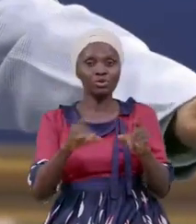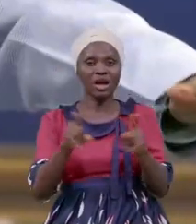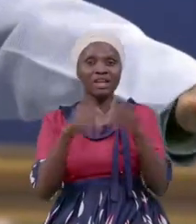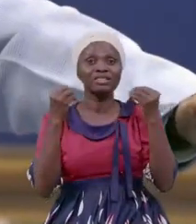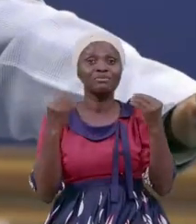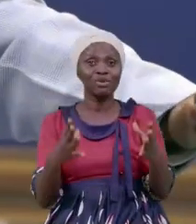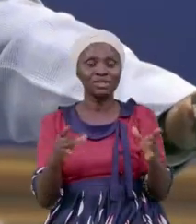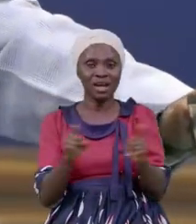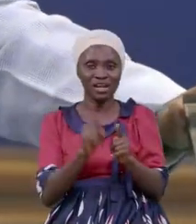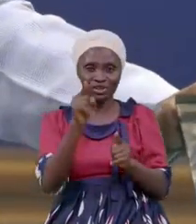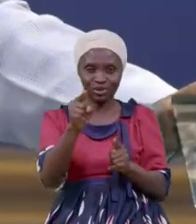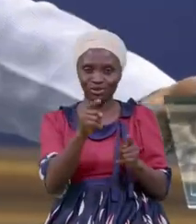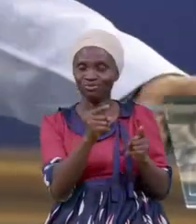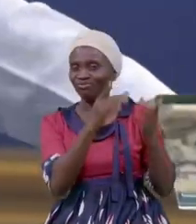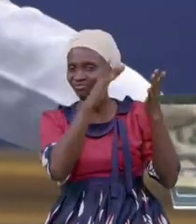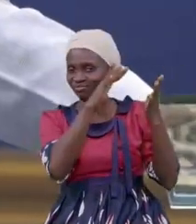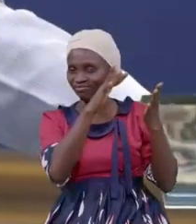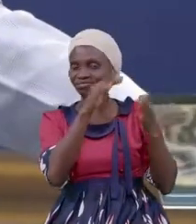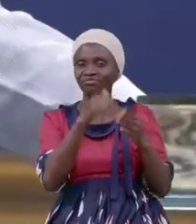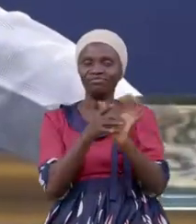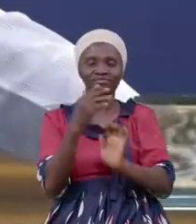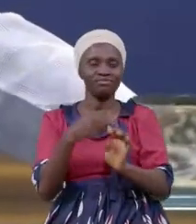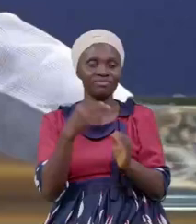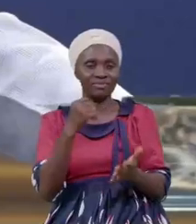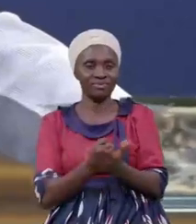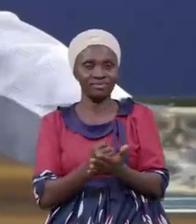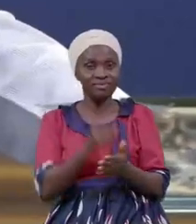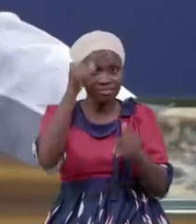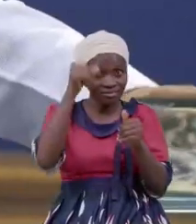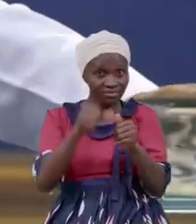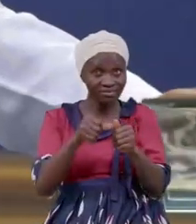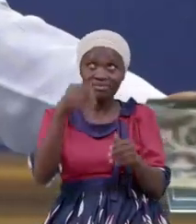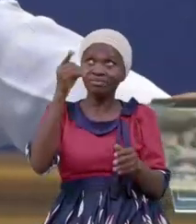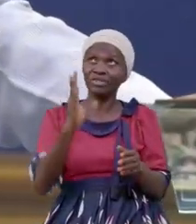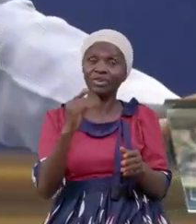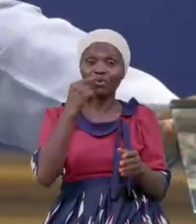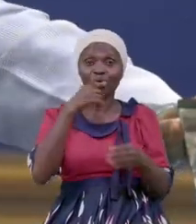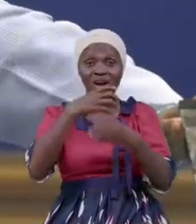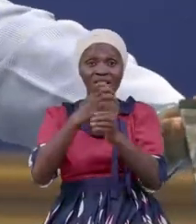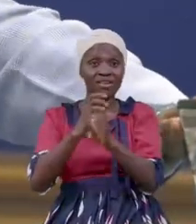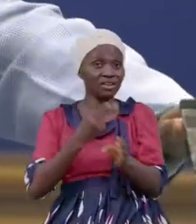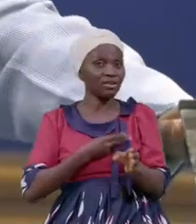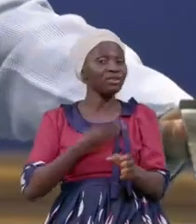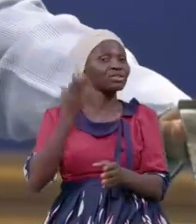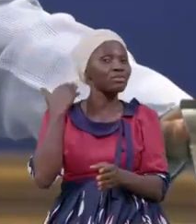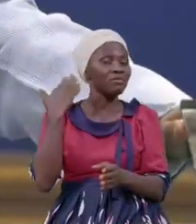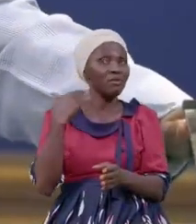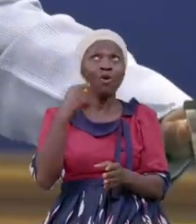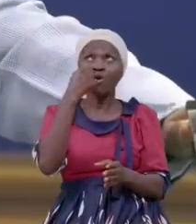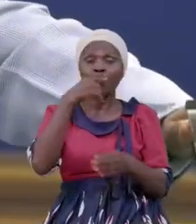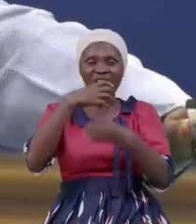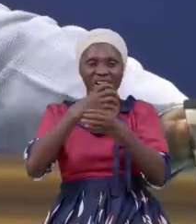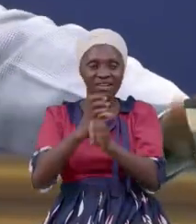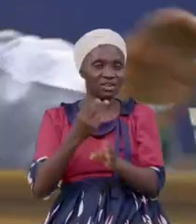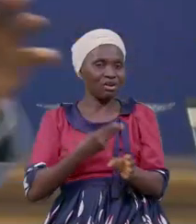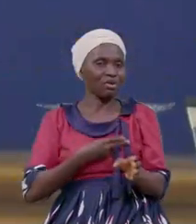fera ce que tu espères raelez-vous le Dieu qui nous a créé initialement qui